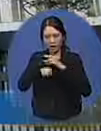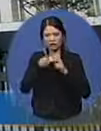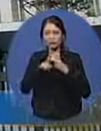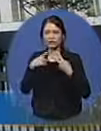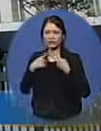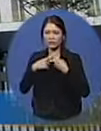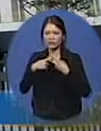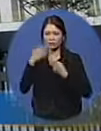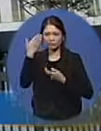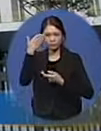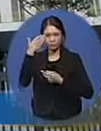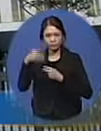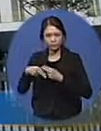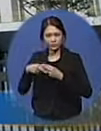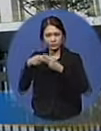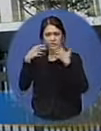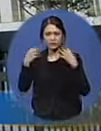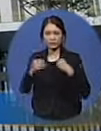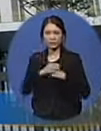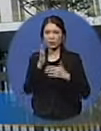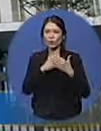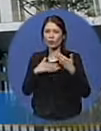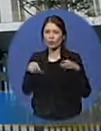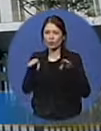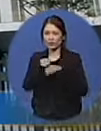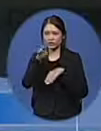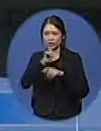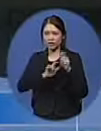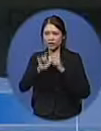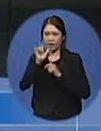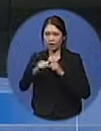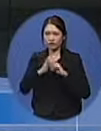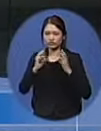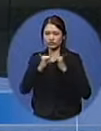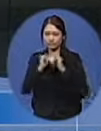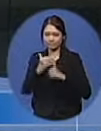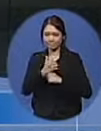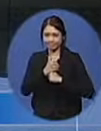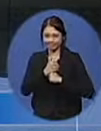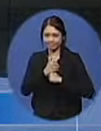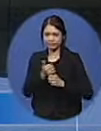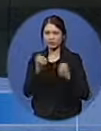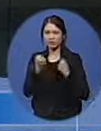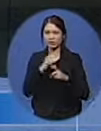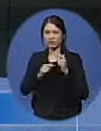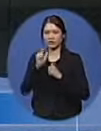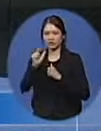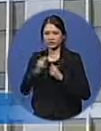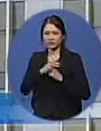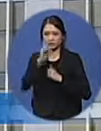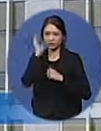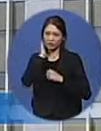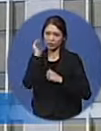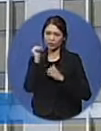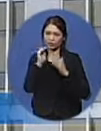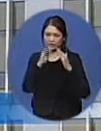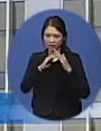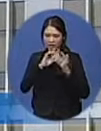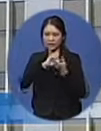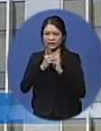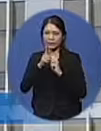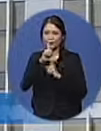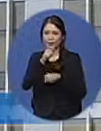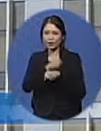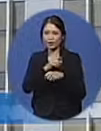갖추고 있어 공공의료를 강화하고 국민 건강에 안정을 이룰 적임자라고 청와대 민경욱 대변인이